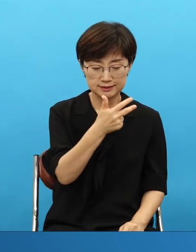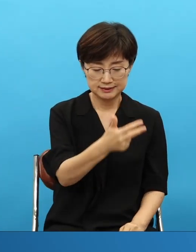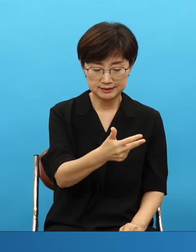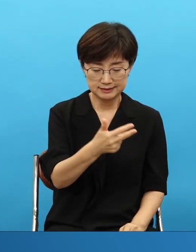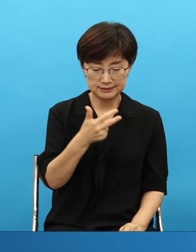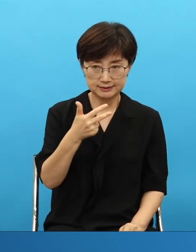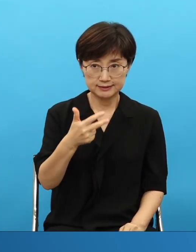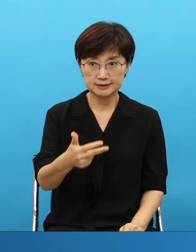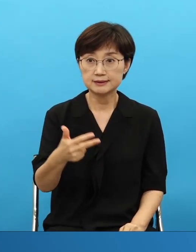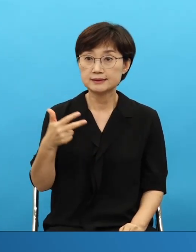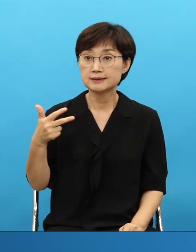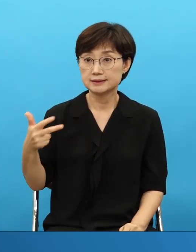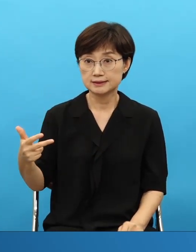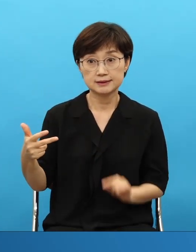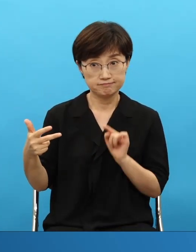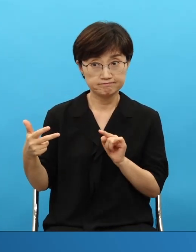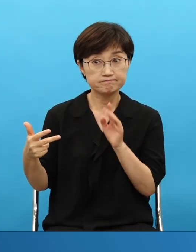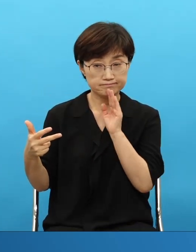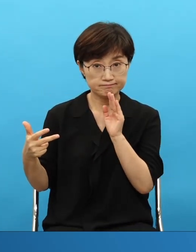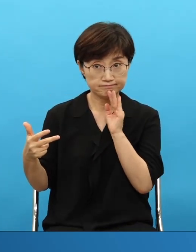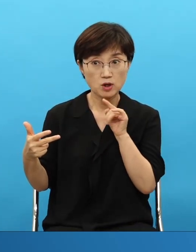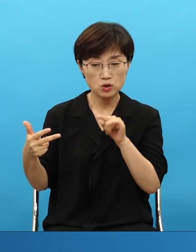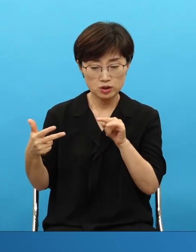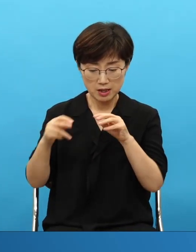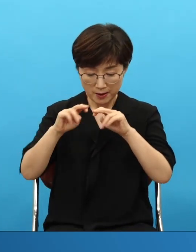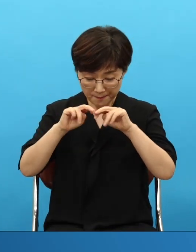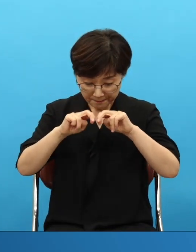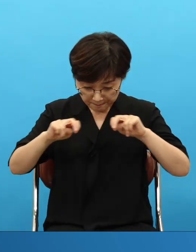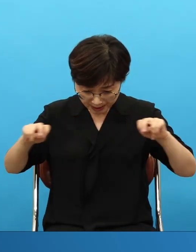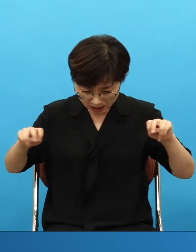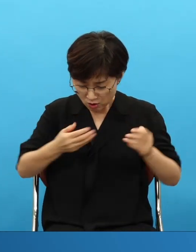개 중요한 게 들어 있습니다.